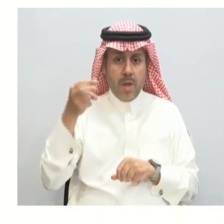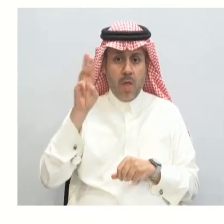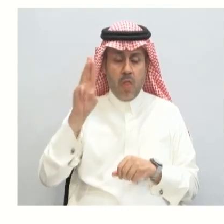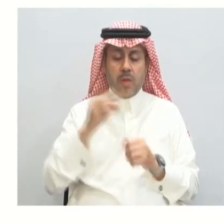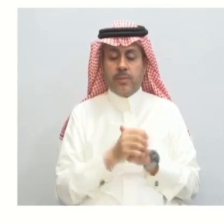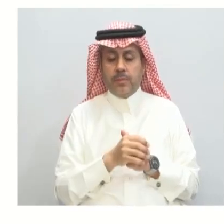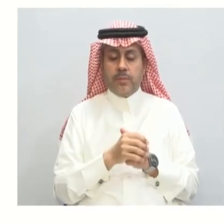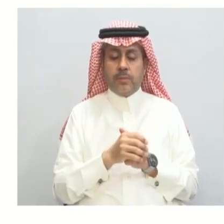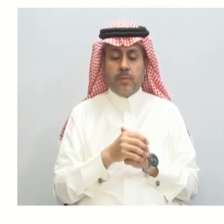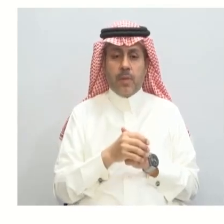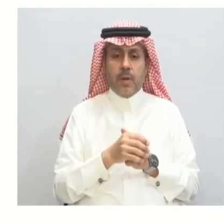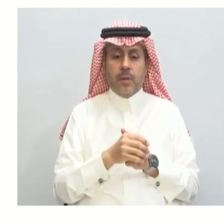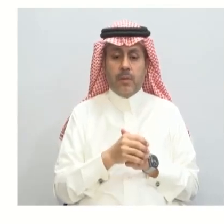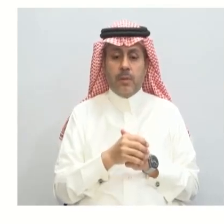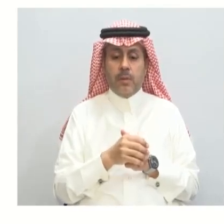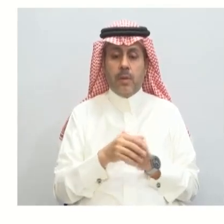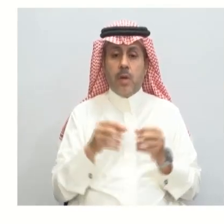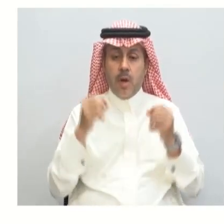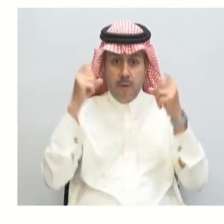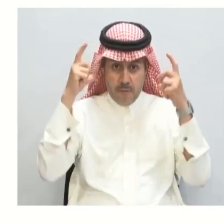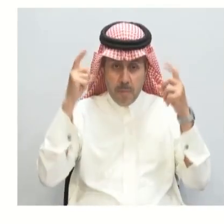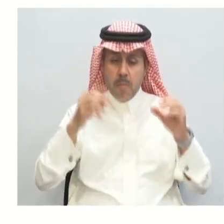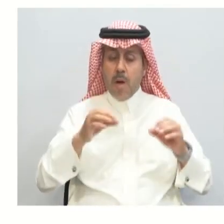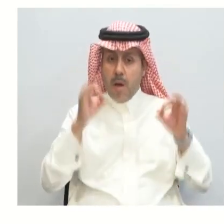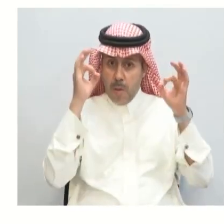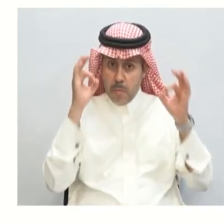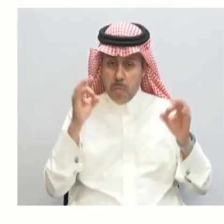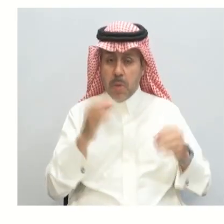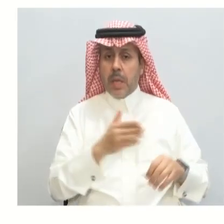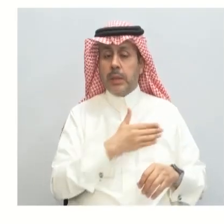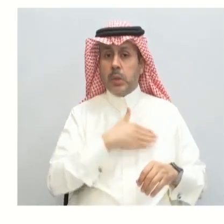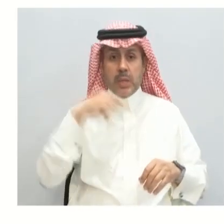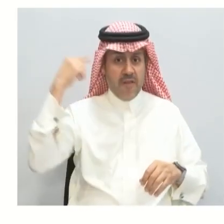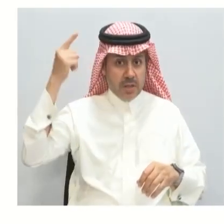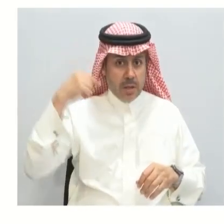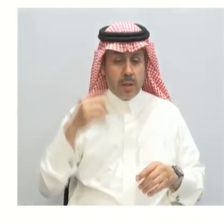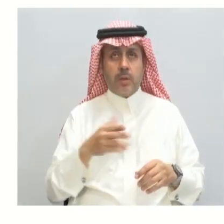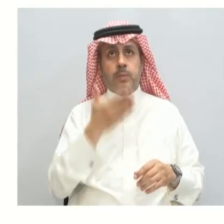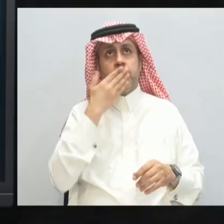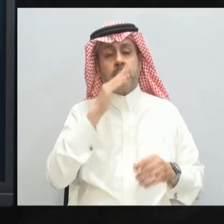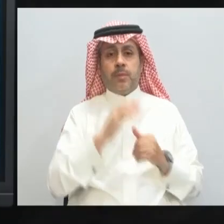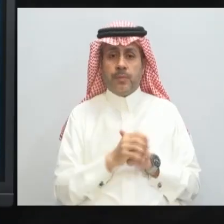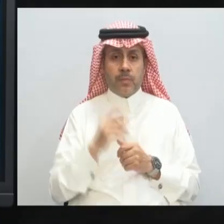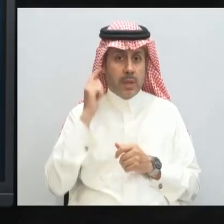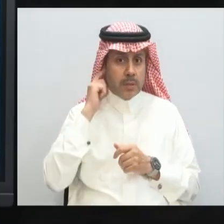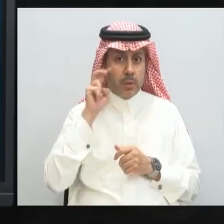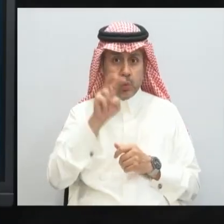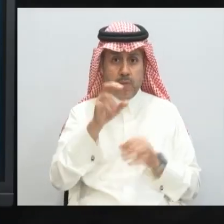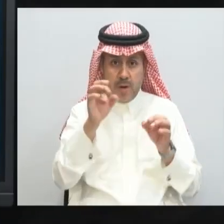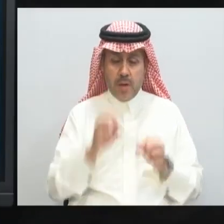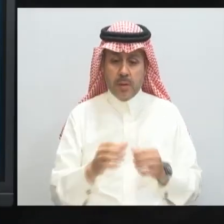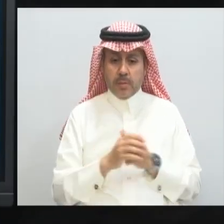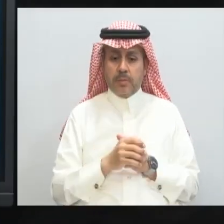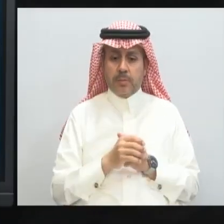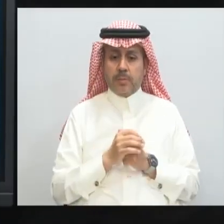جميعا اهميه ان نشكر الله عز وجل على جميع نعمه نبدا اولا بالاستماع الى الايات اتمنى ان نختار مكان